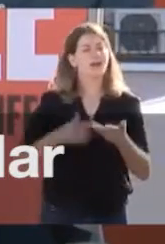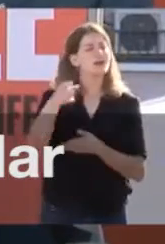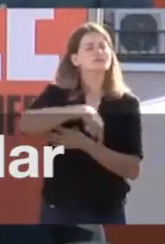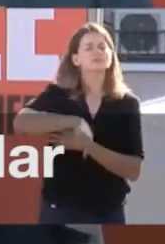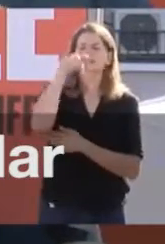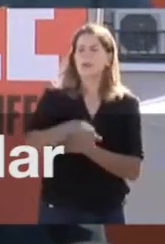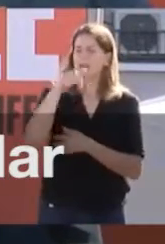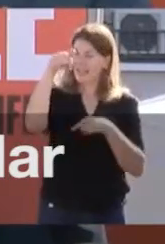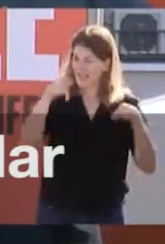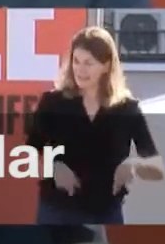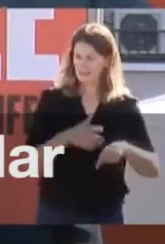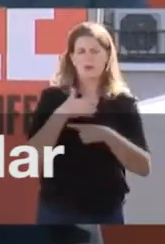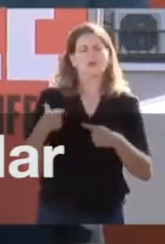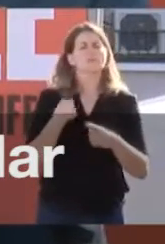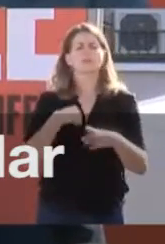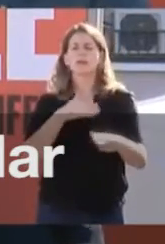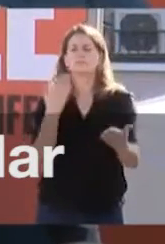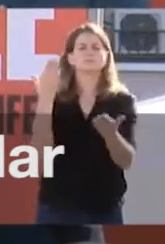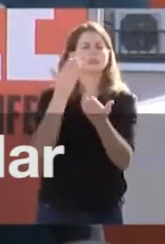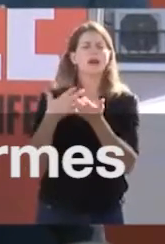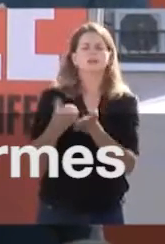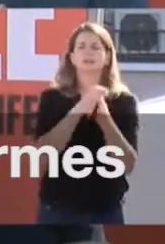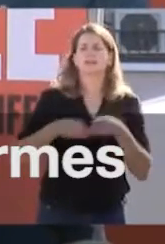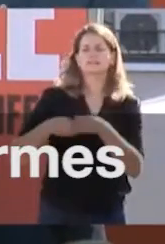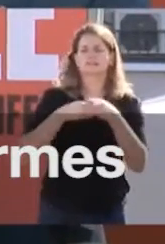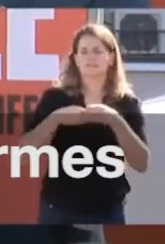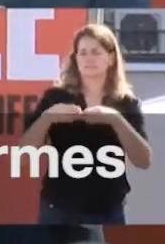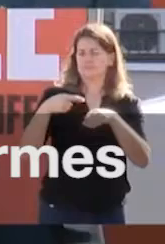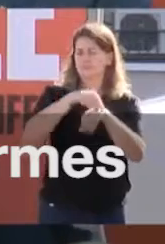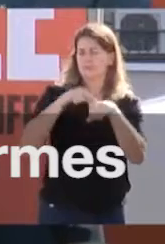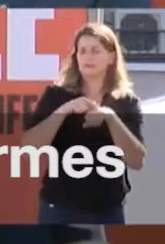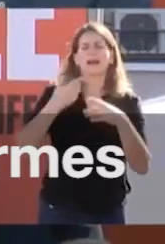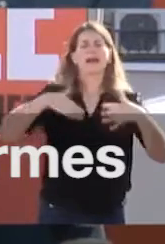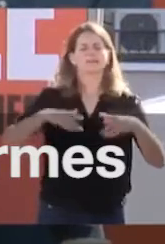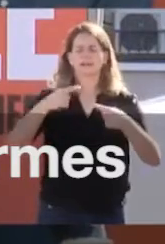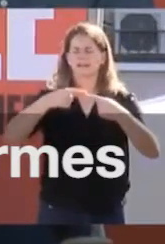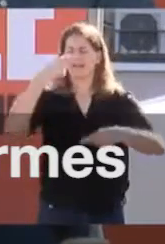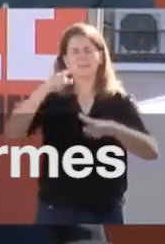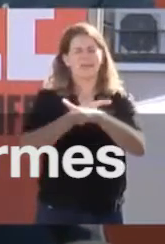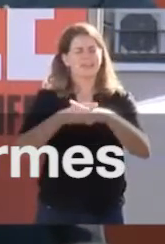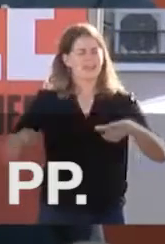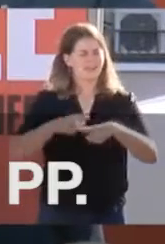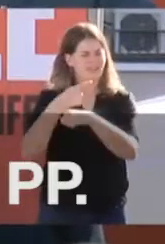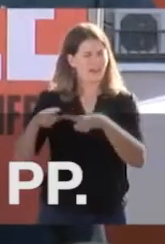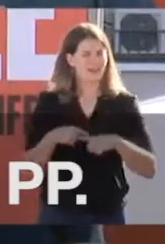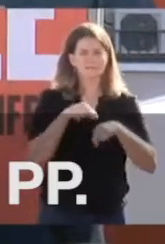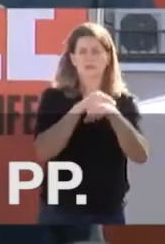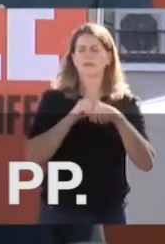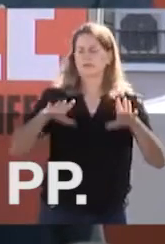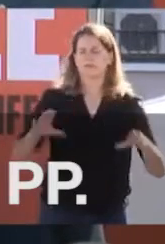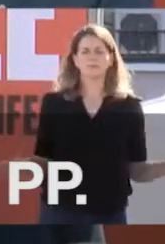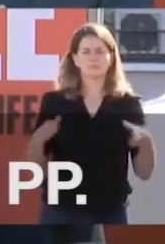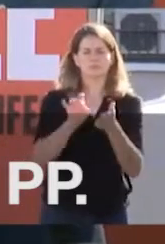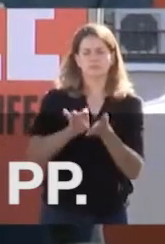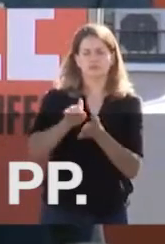Nosaltres avui aquí volem interpel·lar a totes les forces que, malgrat les nostres enormes diferències polítiques, ens vam ajuntar per fer